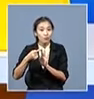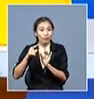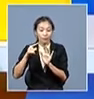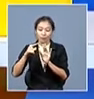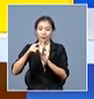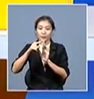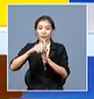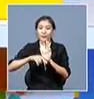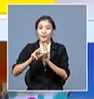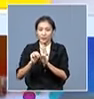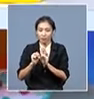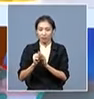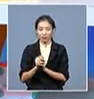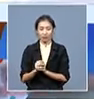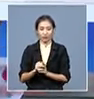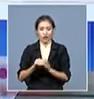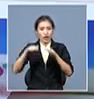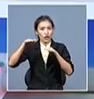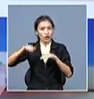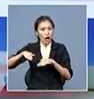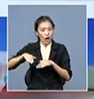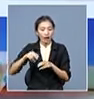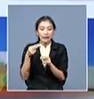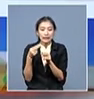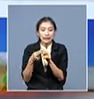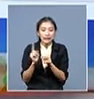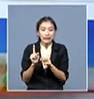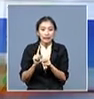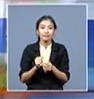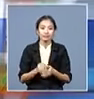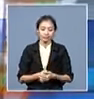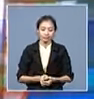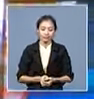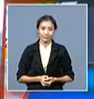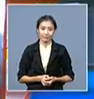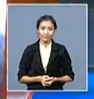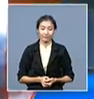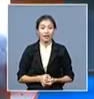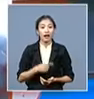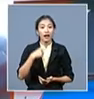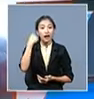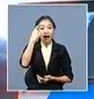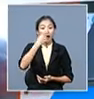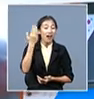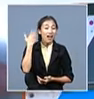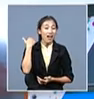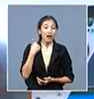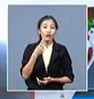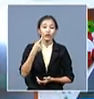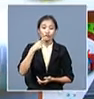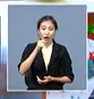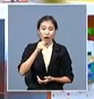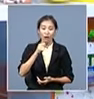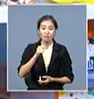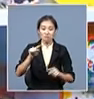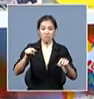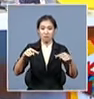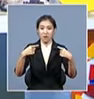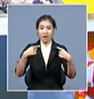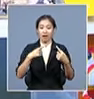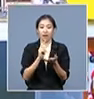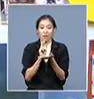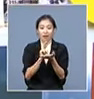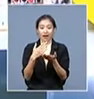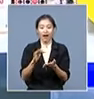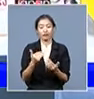ร์ของเรานะคะชื่อว่าอะไรเหมือนเดิมนะคะใครที่เคยตอบเข้ามาแล้วรับรางวัลไปแล้วหมดสิทธิ์ค่ะแล้วก็ต้องขอลาคุณผู้ช